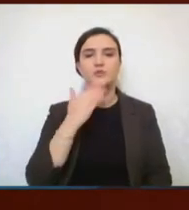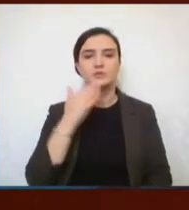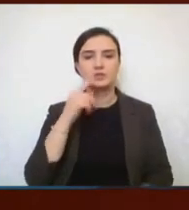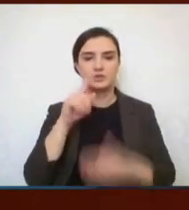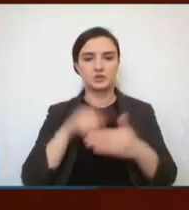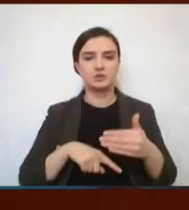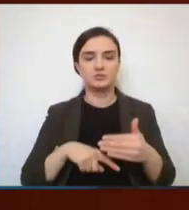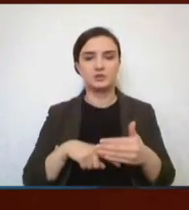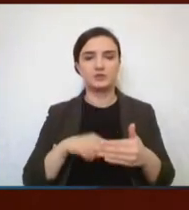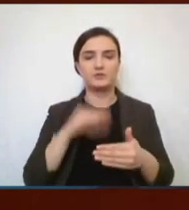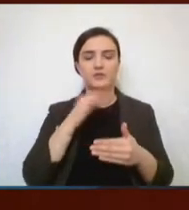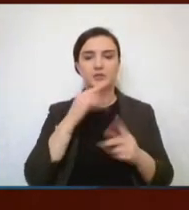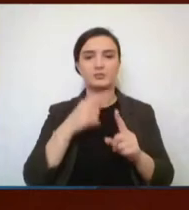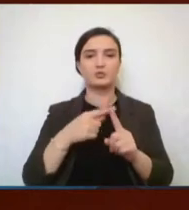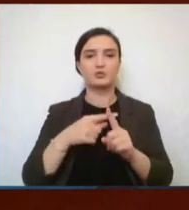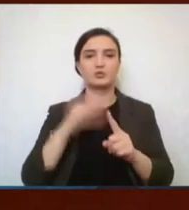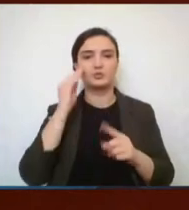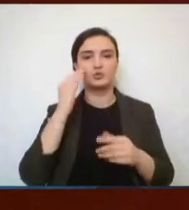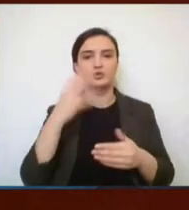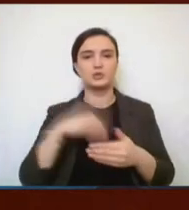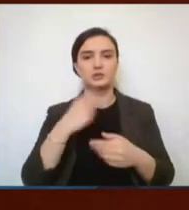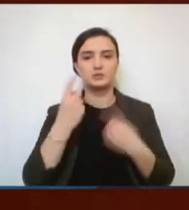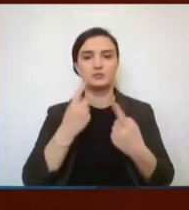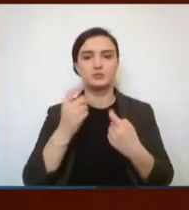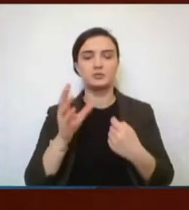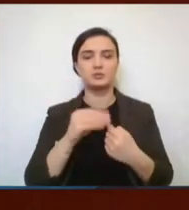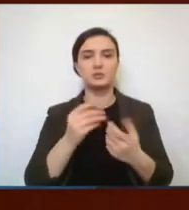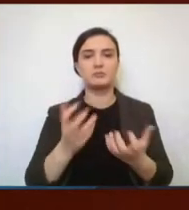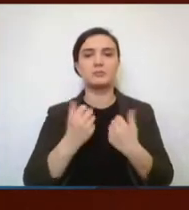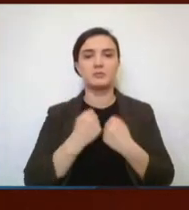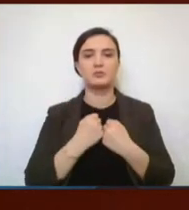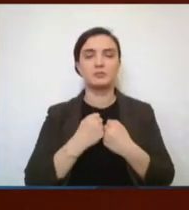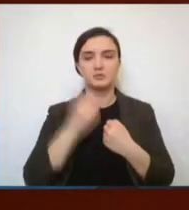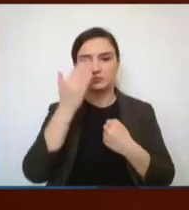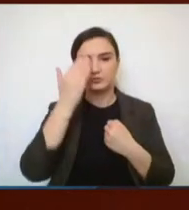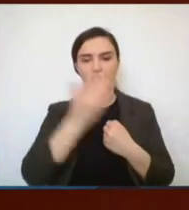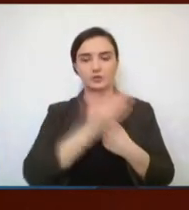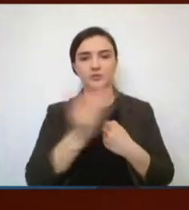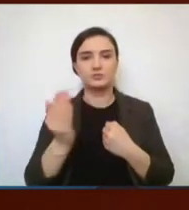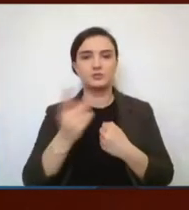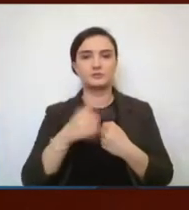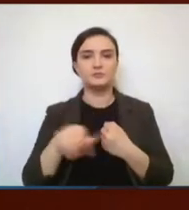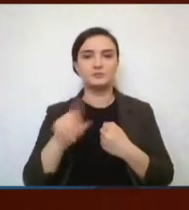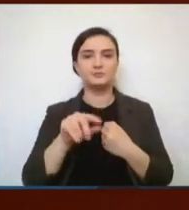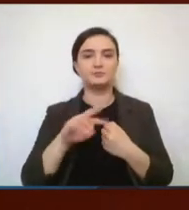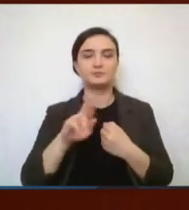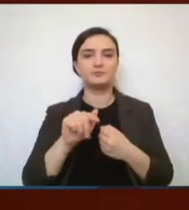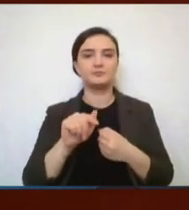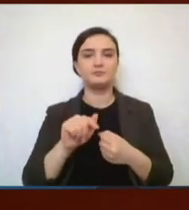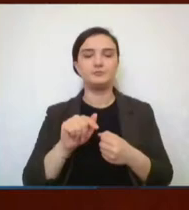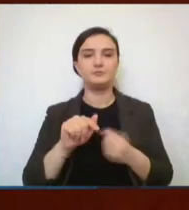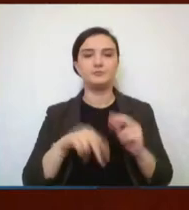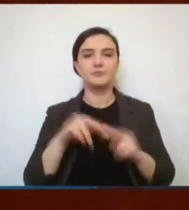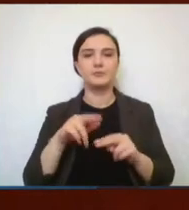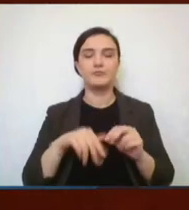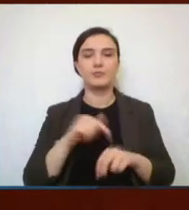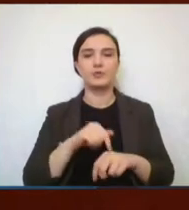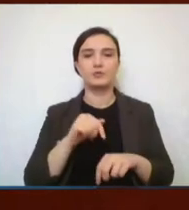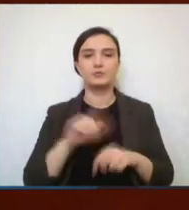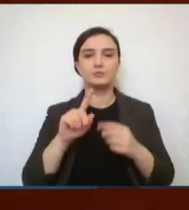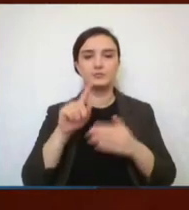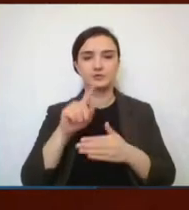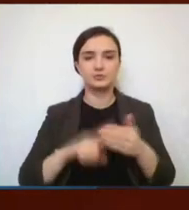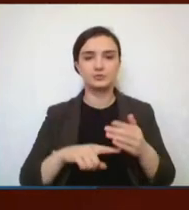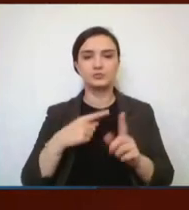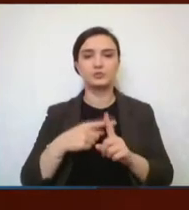პოზიტიური შინაარსის ინფორმაცია. Მიმღებლობა საზოგადოების და განწყობა რომ დაიჯეროს პოზიტიური ინფორმაცია